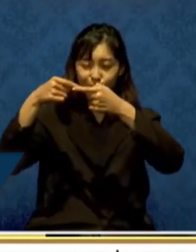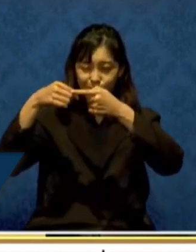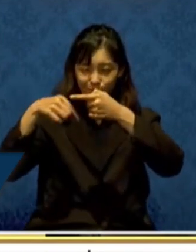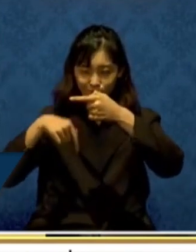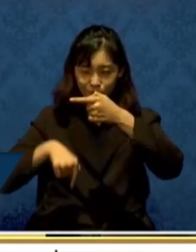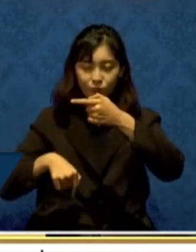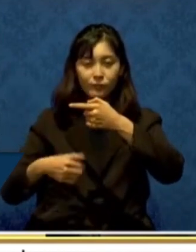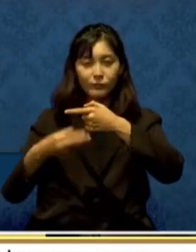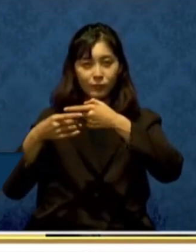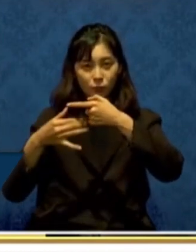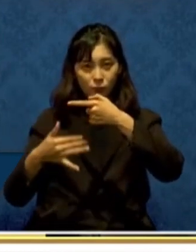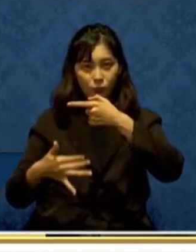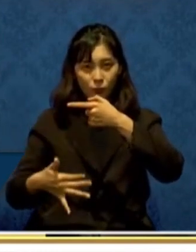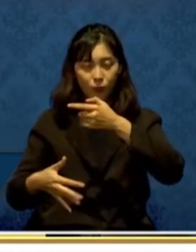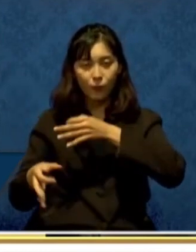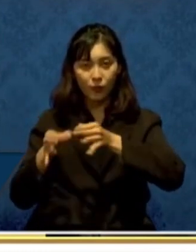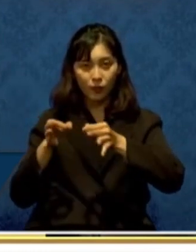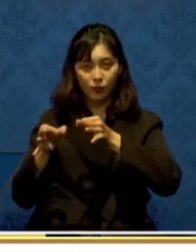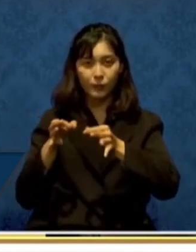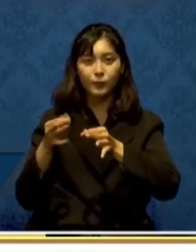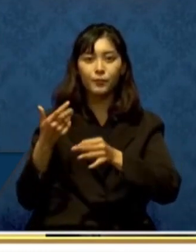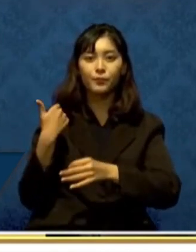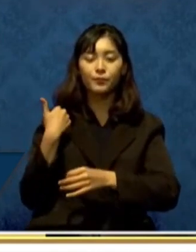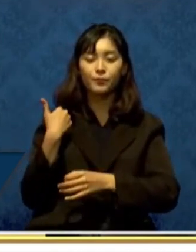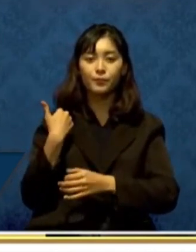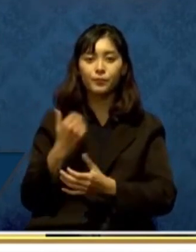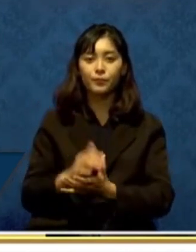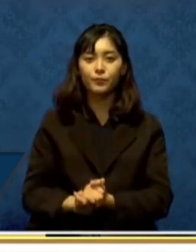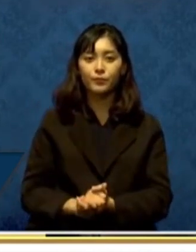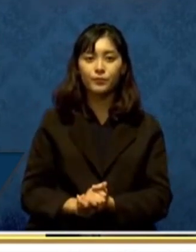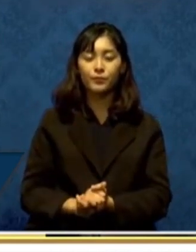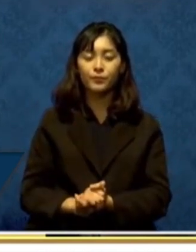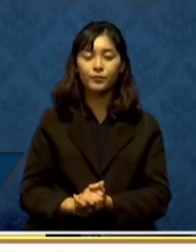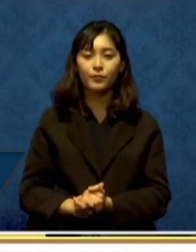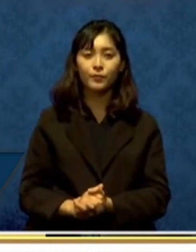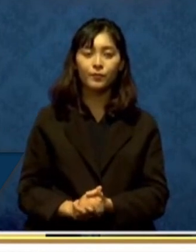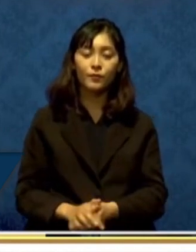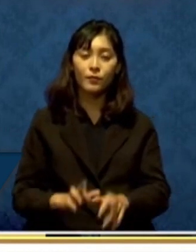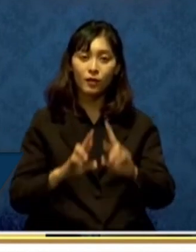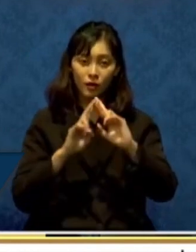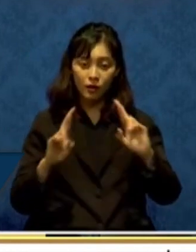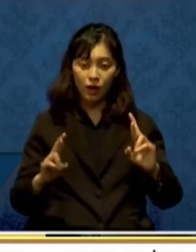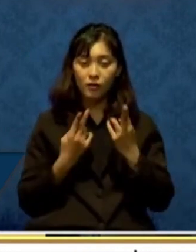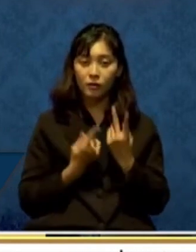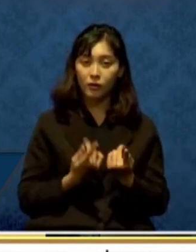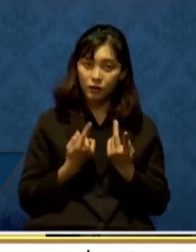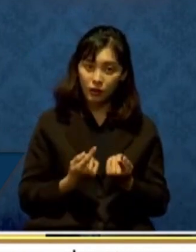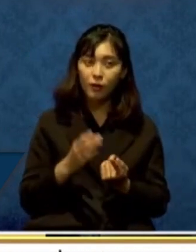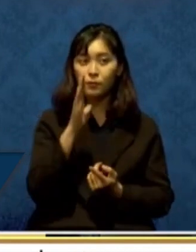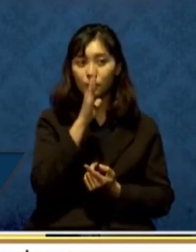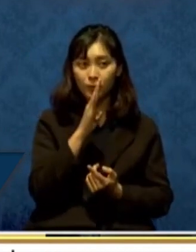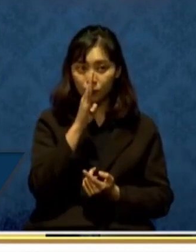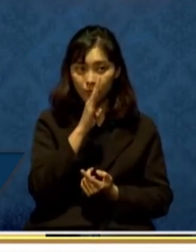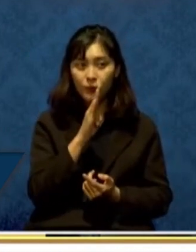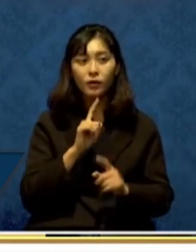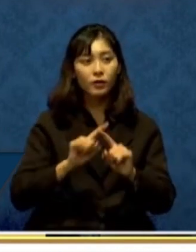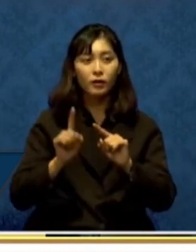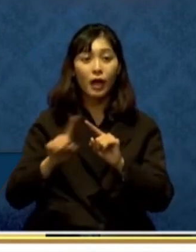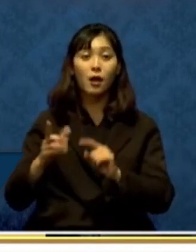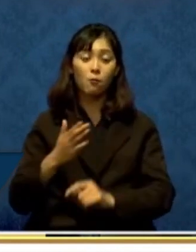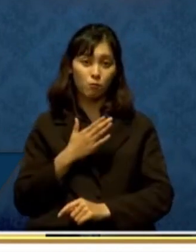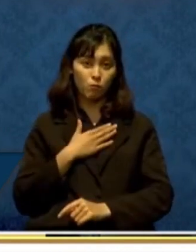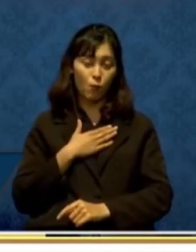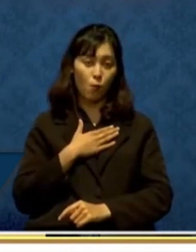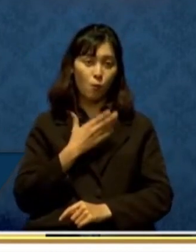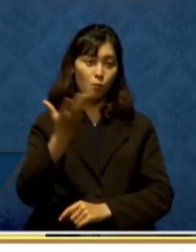ครับท่านประธานครับนอกจากสถานบันเทิงแล้วในฐานะที่ผมเป็นดีเจเป็นนักดนตรี